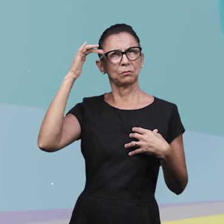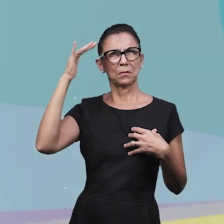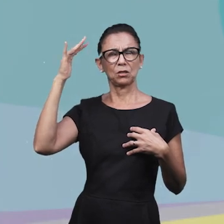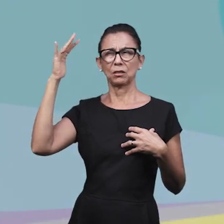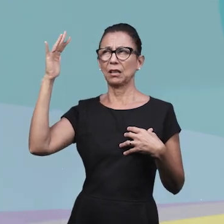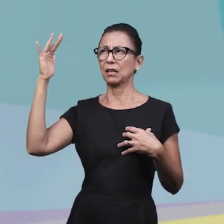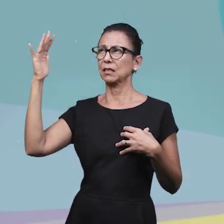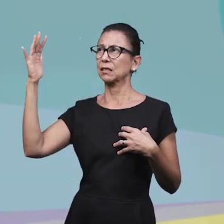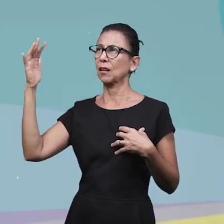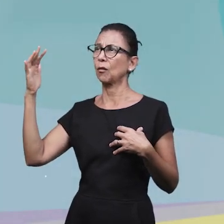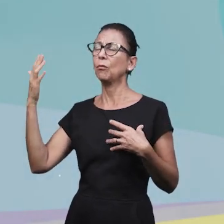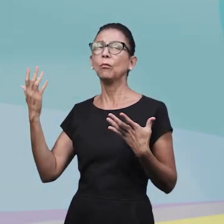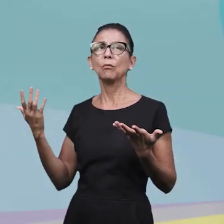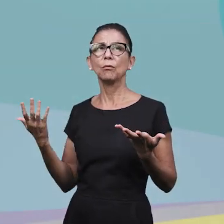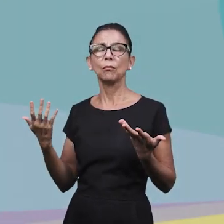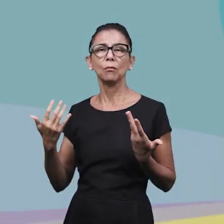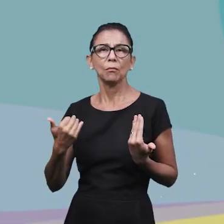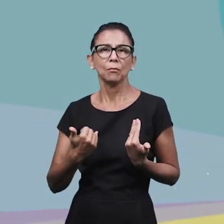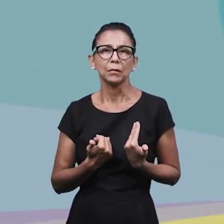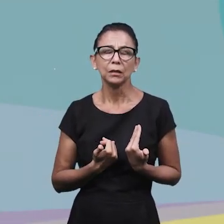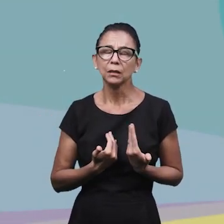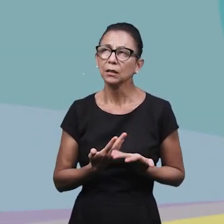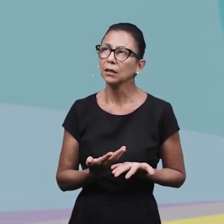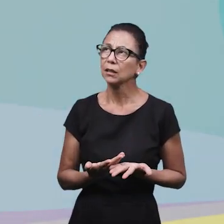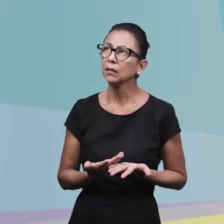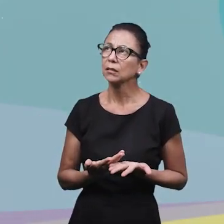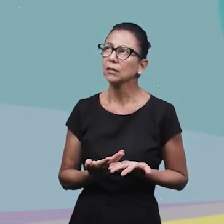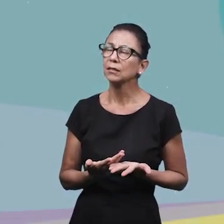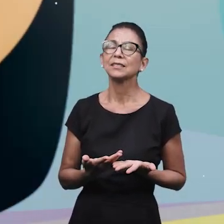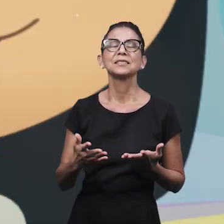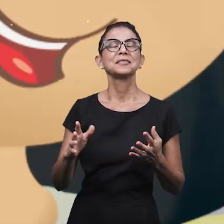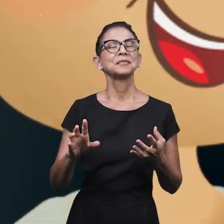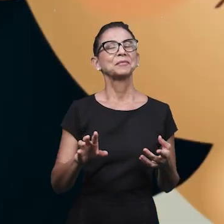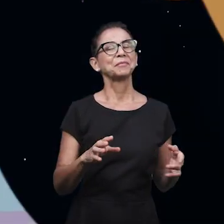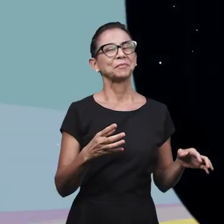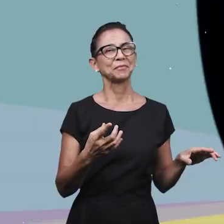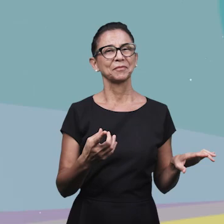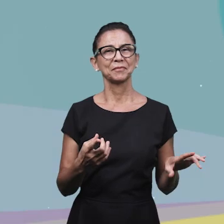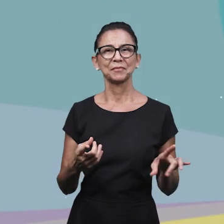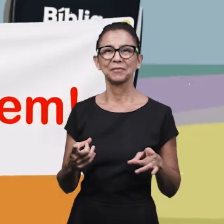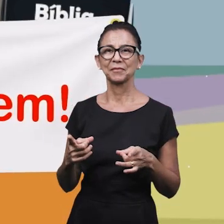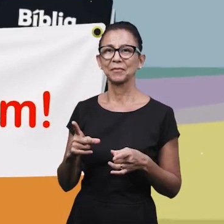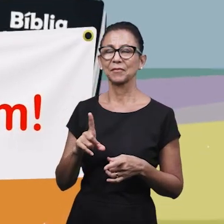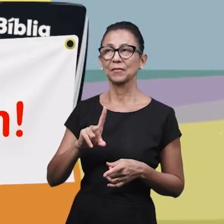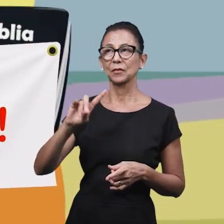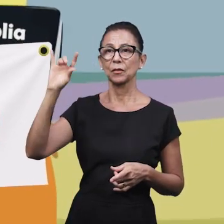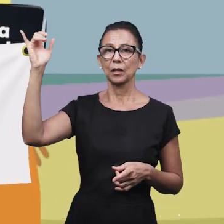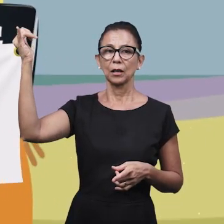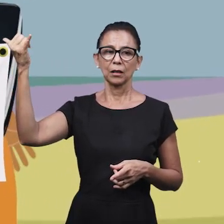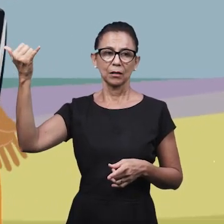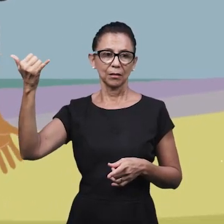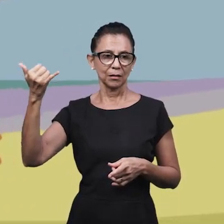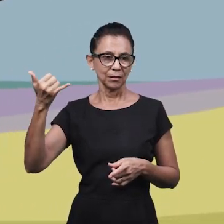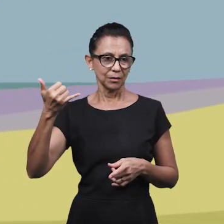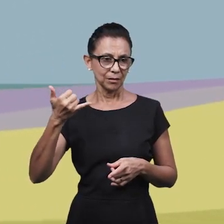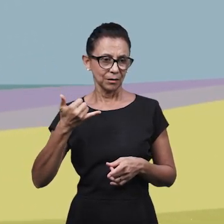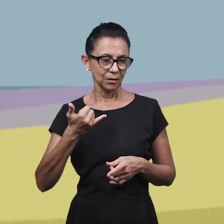pensei que era ideal. Sua voz doce e